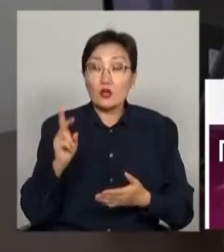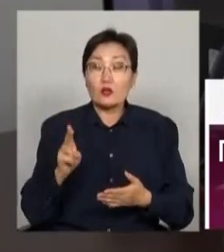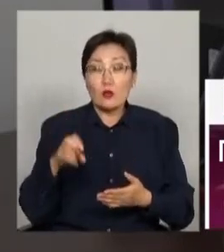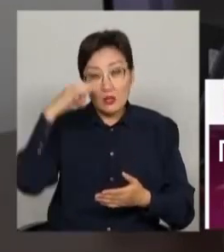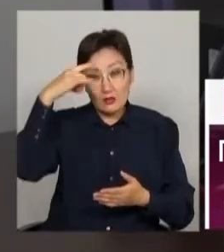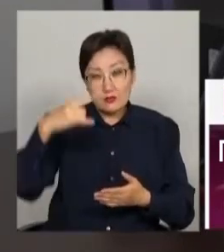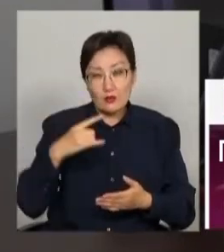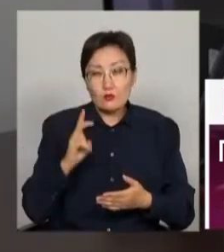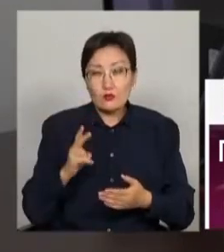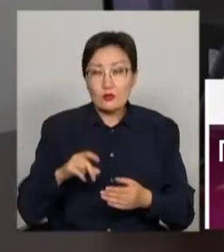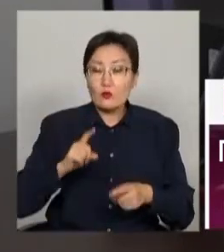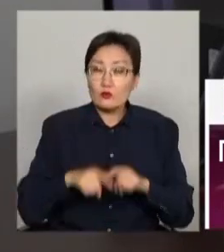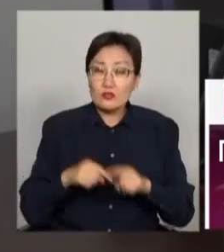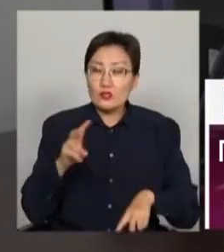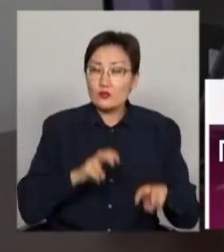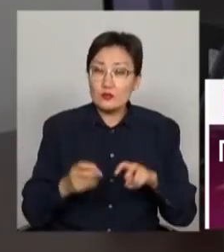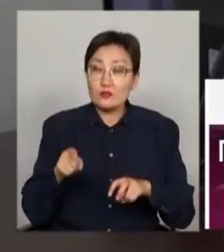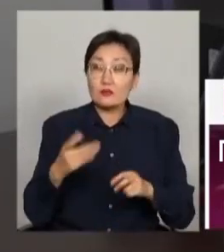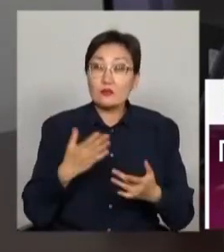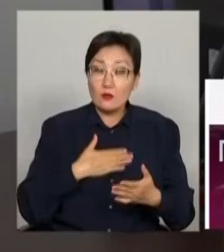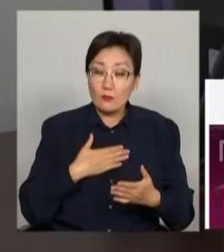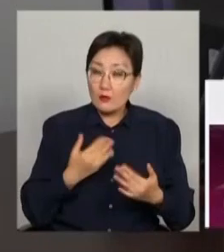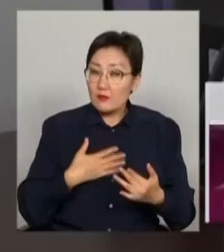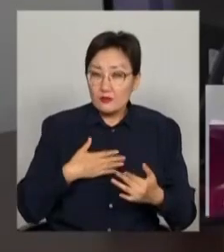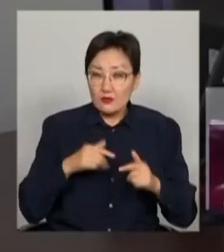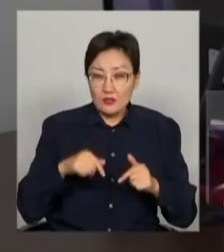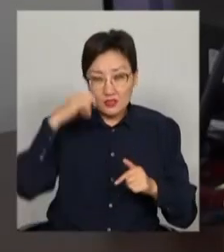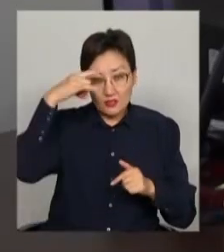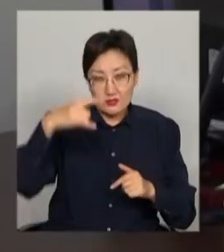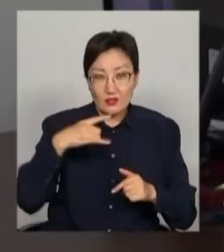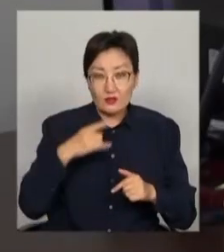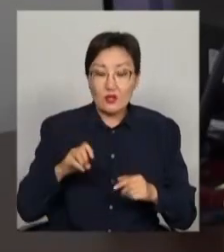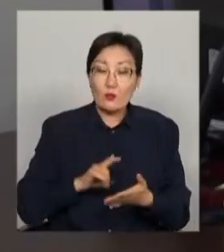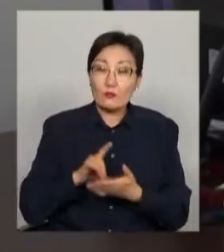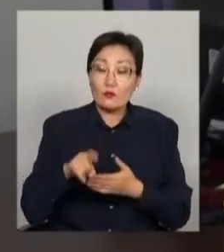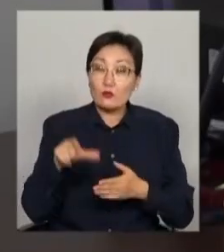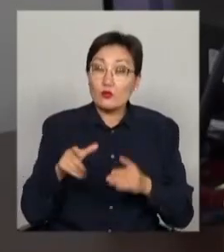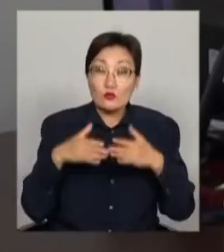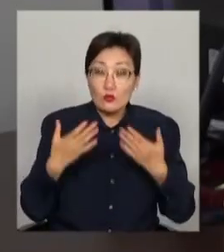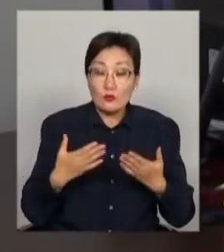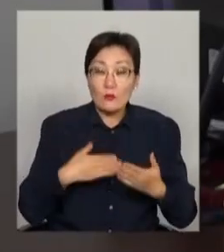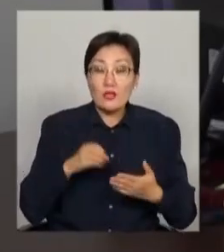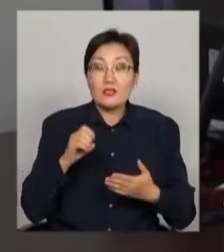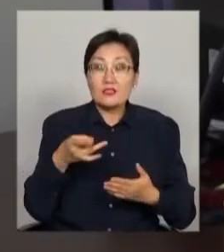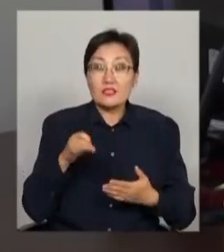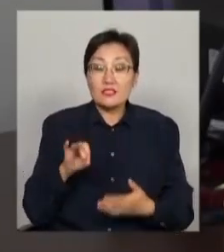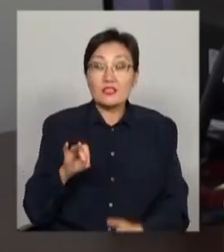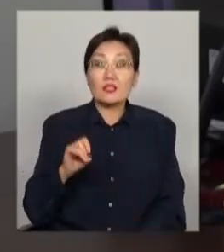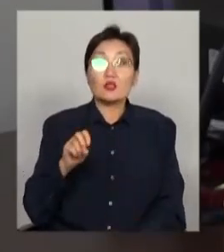дейді. Мен ойладым, дейді, қайдағы жерлес, мен білетін қазақты ұшқыштар жоқ. Сөйтіп сөйтсем, дейді, Сергей